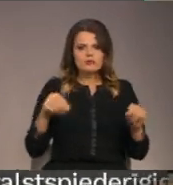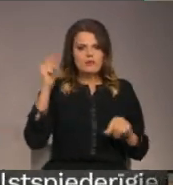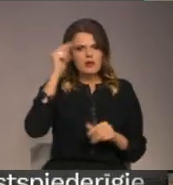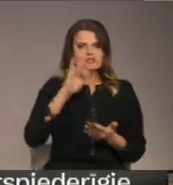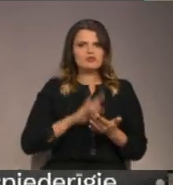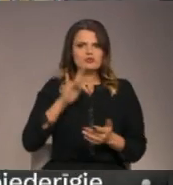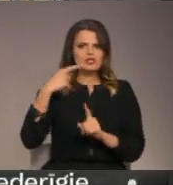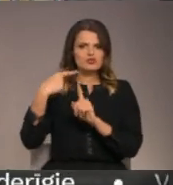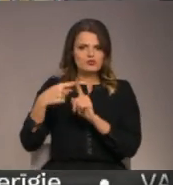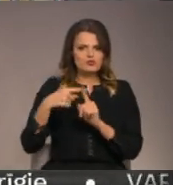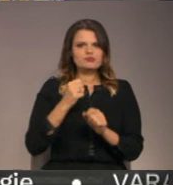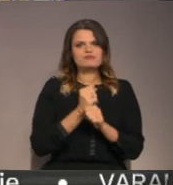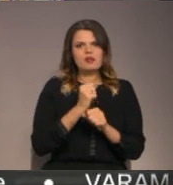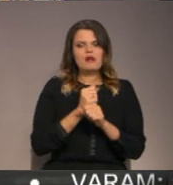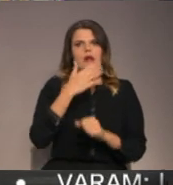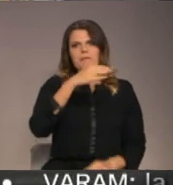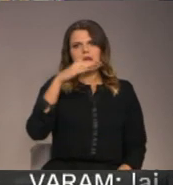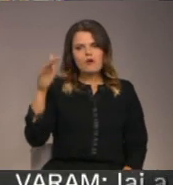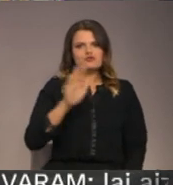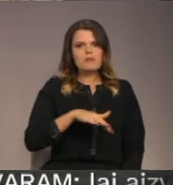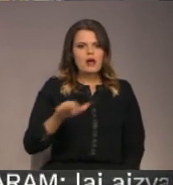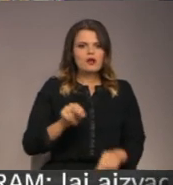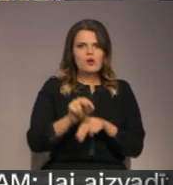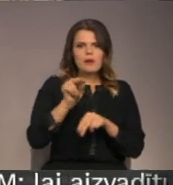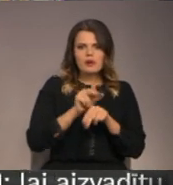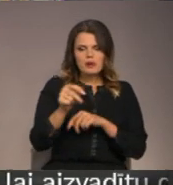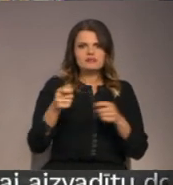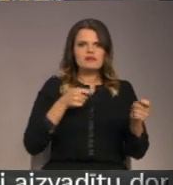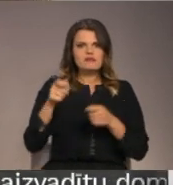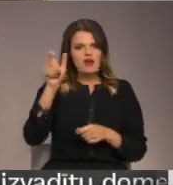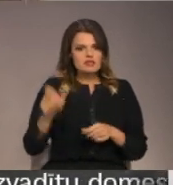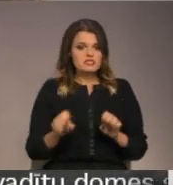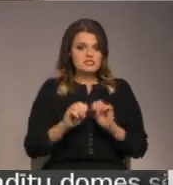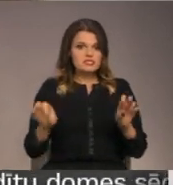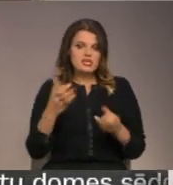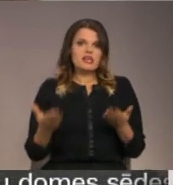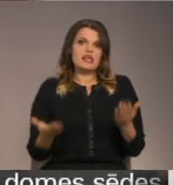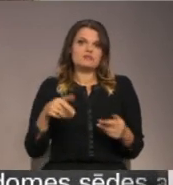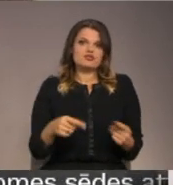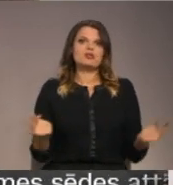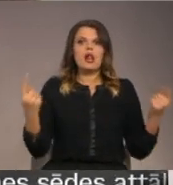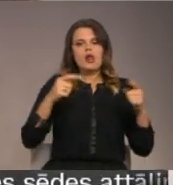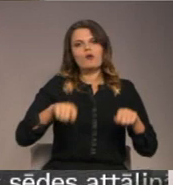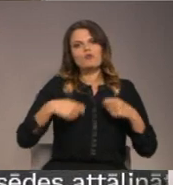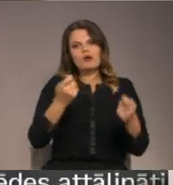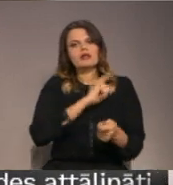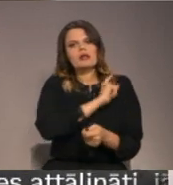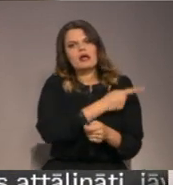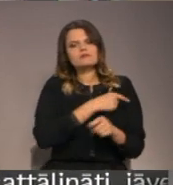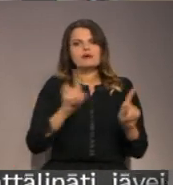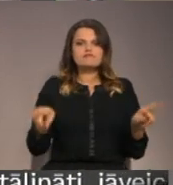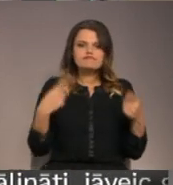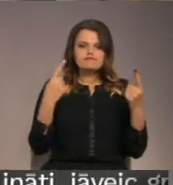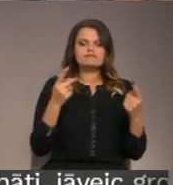Mācību centrs Plus, kuri nodarbojās ar pieaugušo un bērnu apmācībām, vadītājs stāsta, iespējams šis laiks dos iespēju attīstīt pasniedzēju